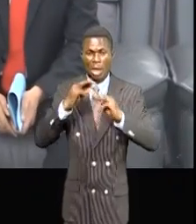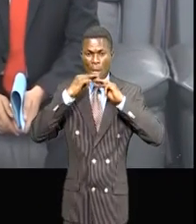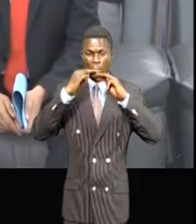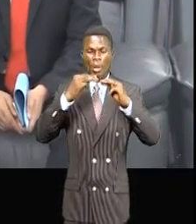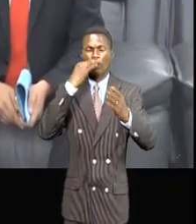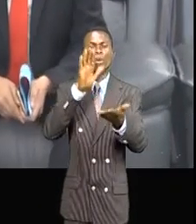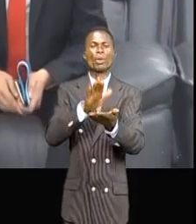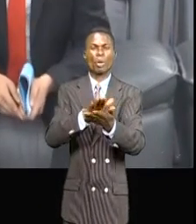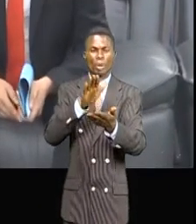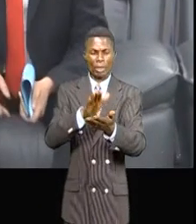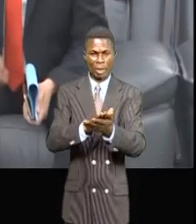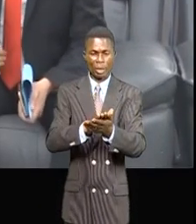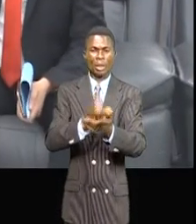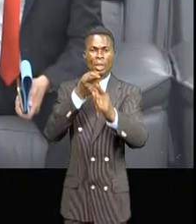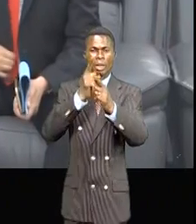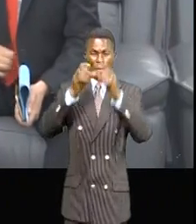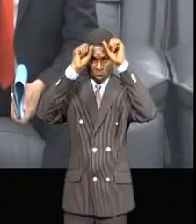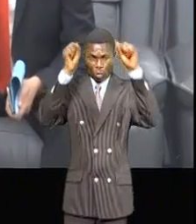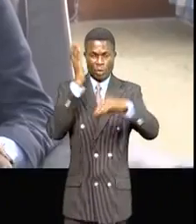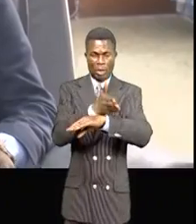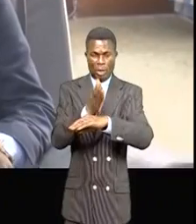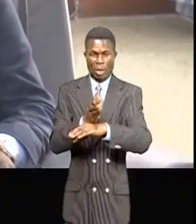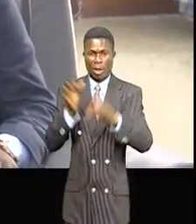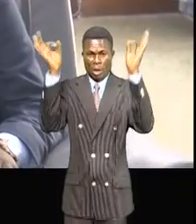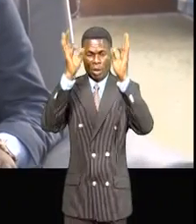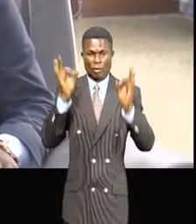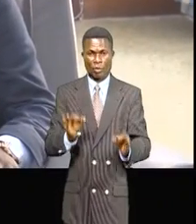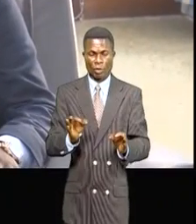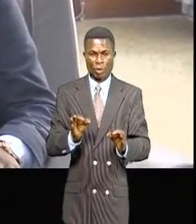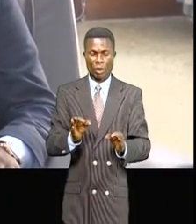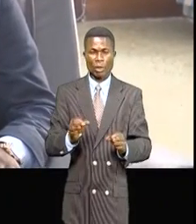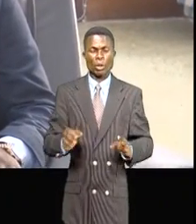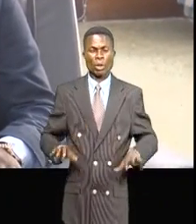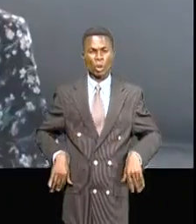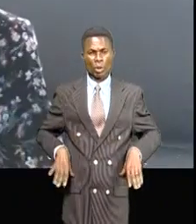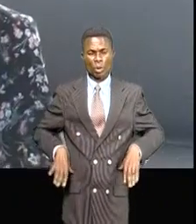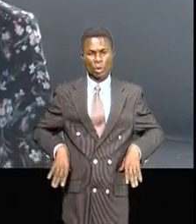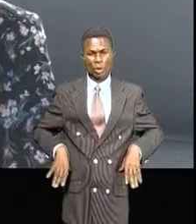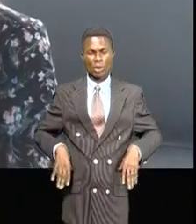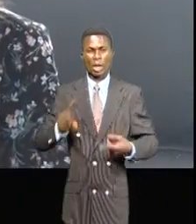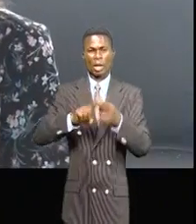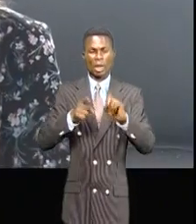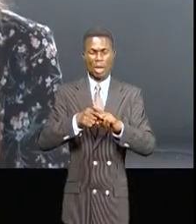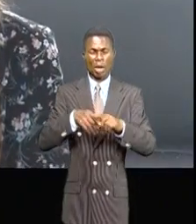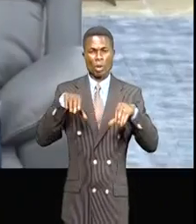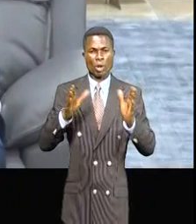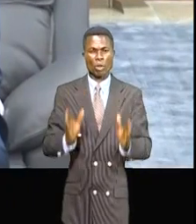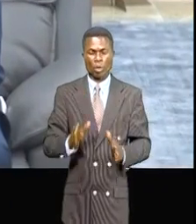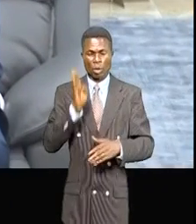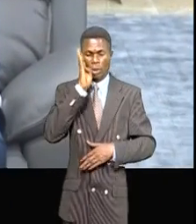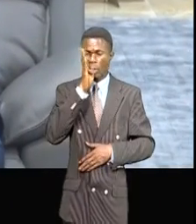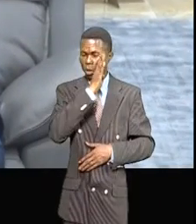de félicitations de la présidente du Conseil de la Fédération du Parlement russe à son homologue congolais Modeste Bahati